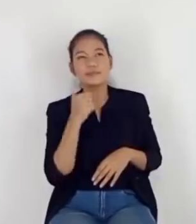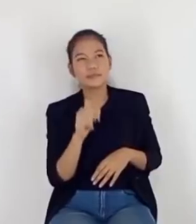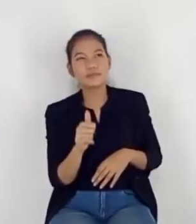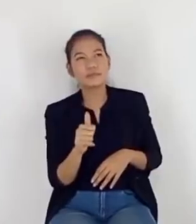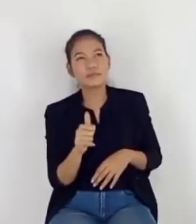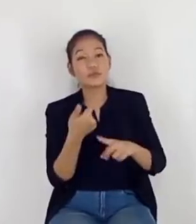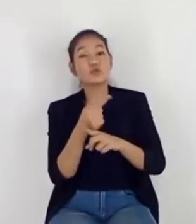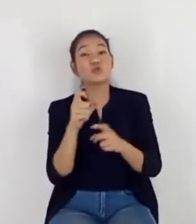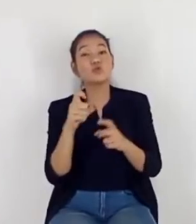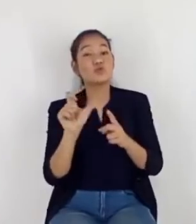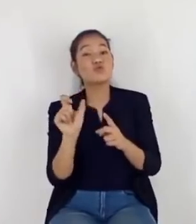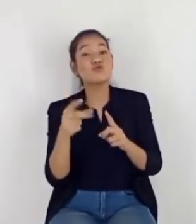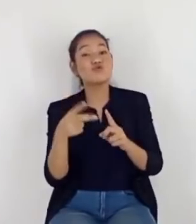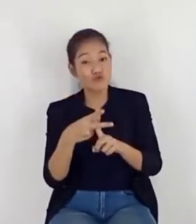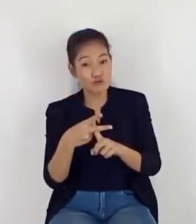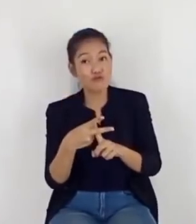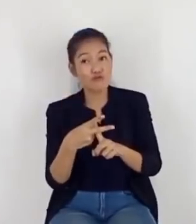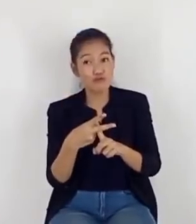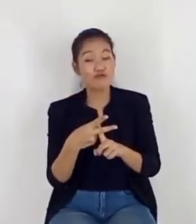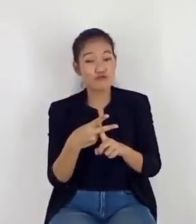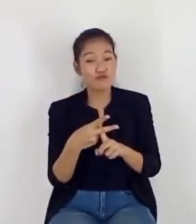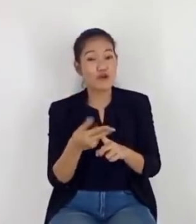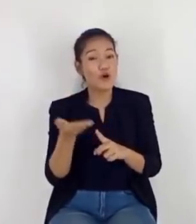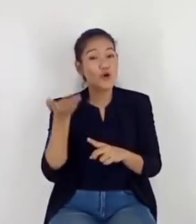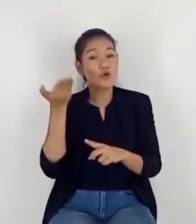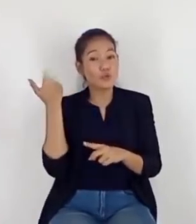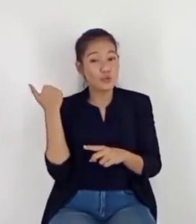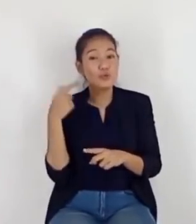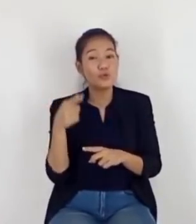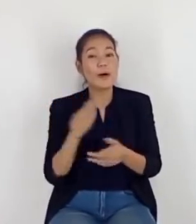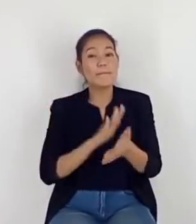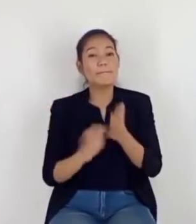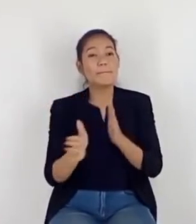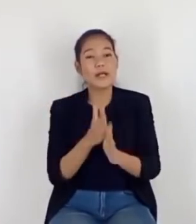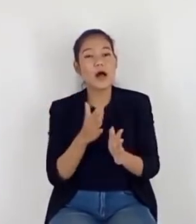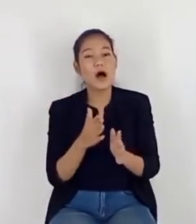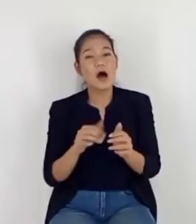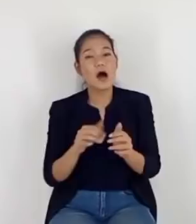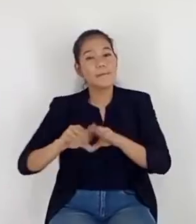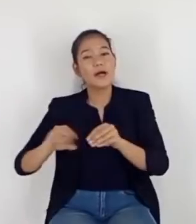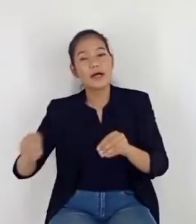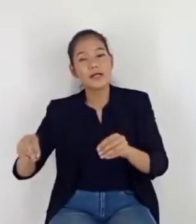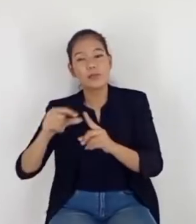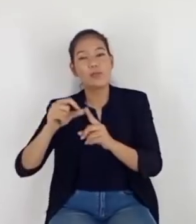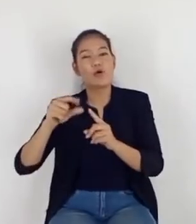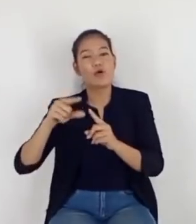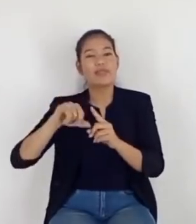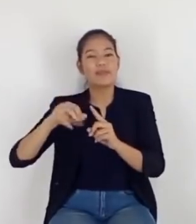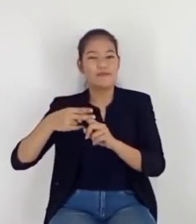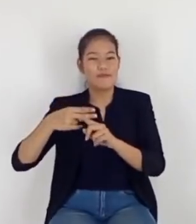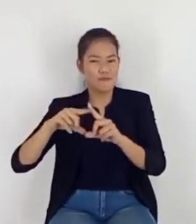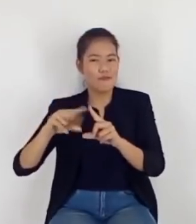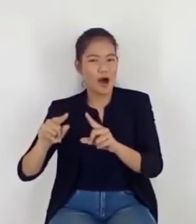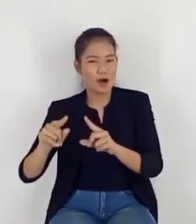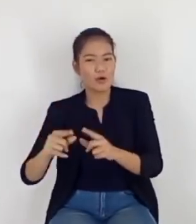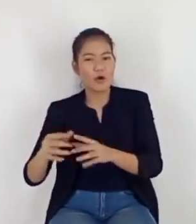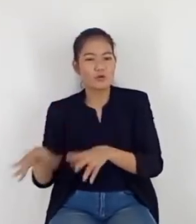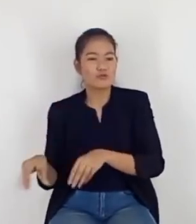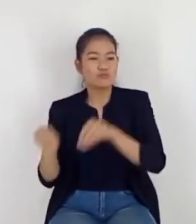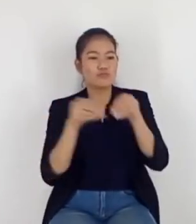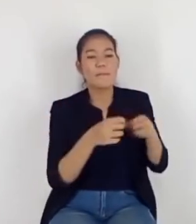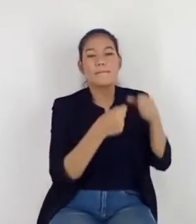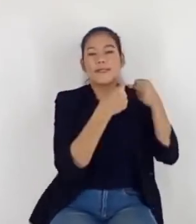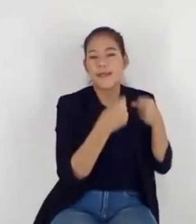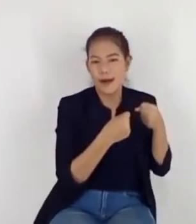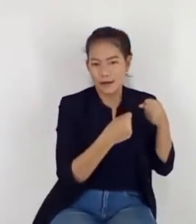Yusuf yang hidup sebagai budak Potifar dan dipenjara. Tapi Tuhan memberi ketenangan